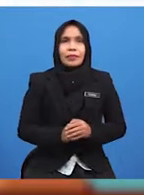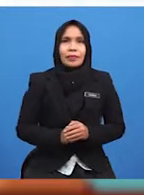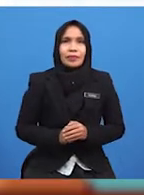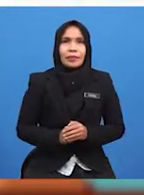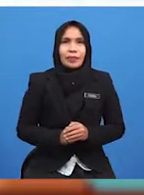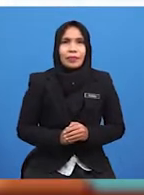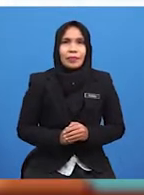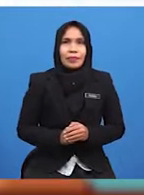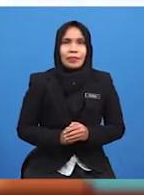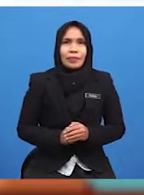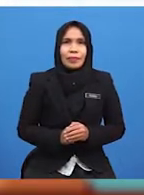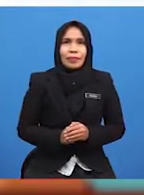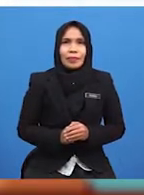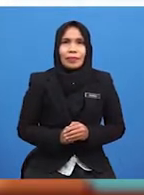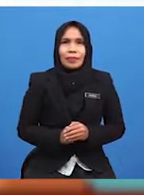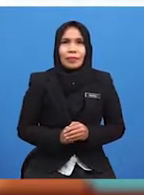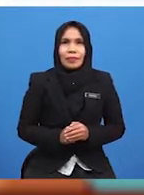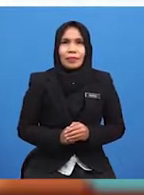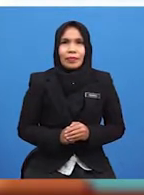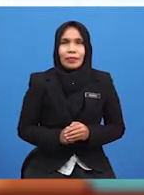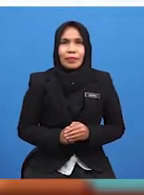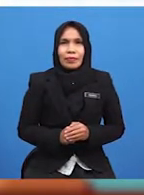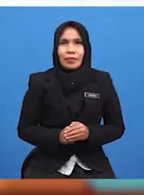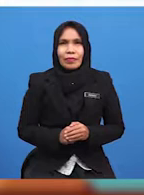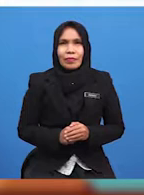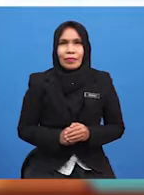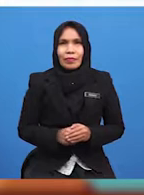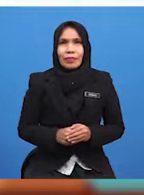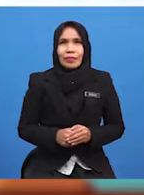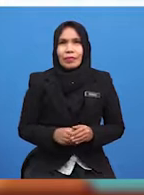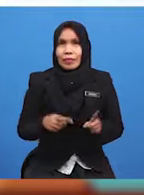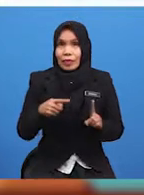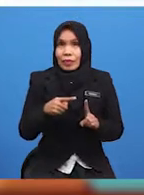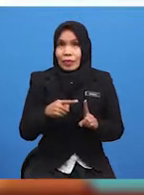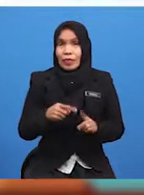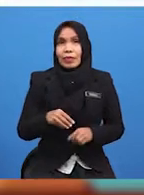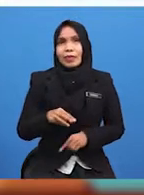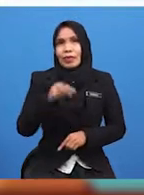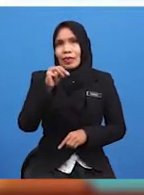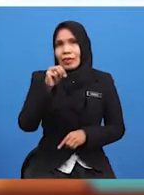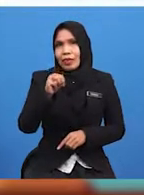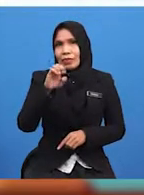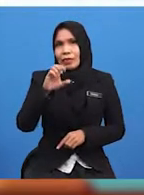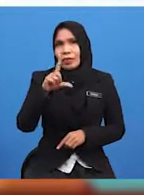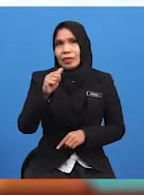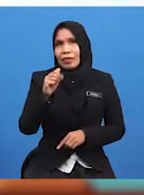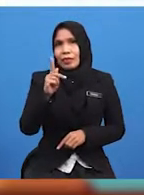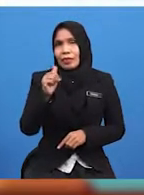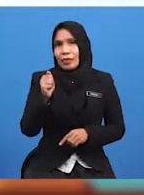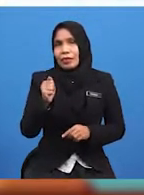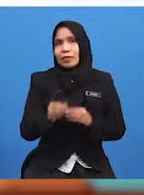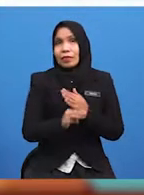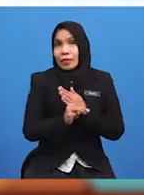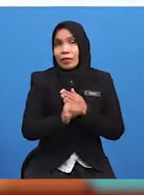Cukai terhadap pedagang yang membawa biji timah melalui sungai tersebut ke pelabuhan Lake jadi British